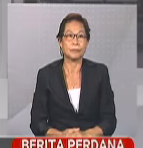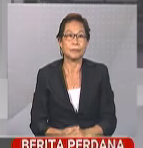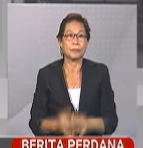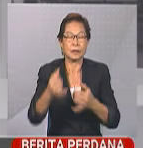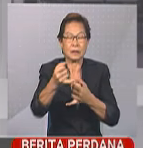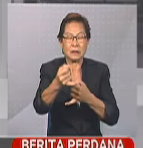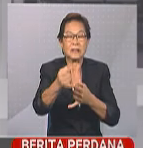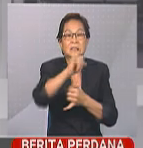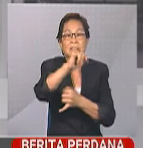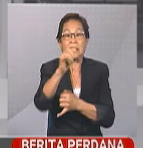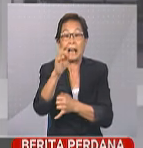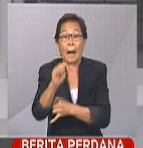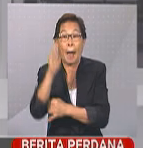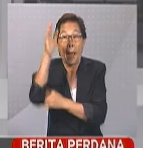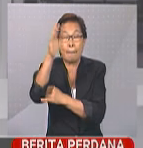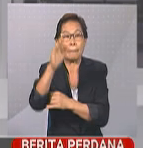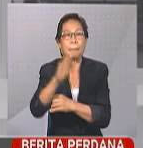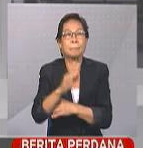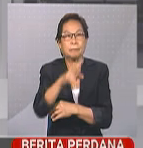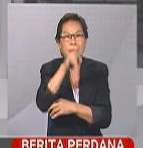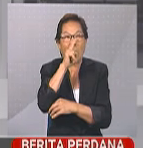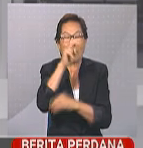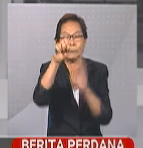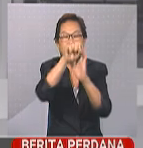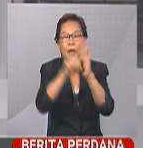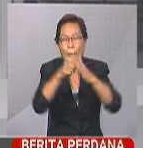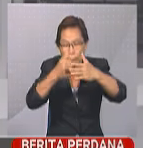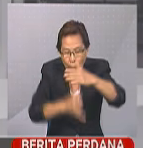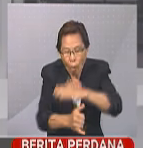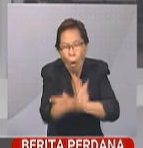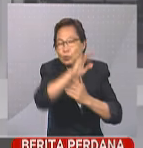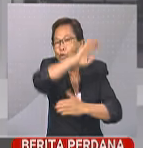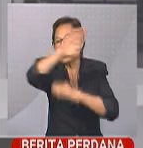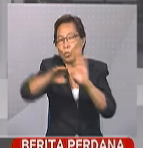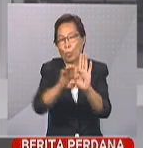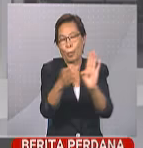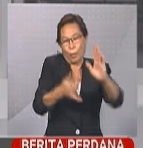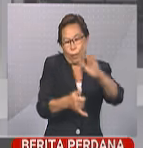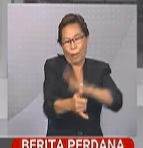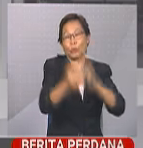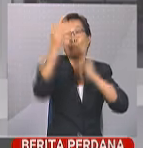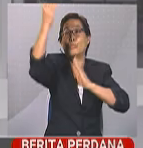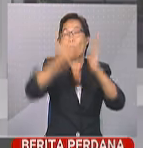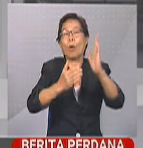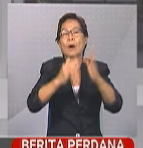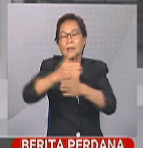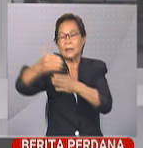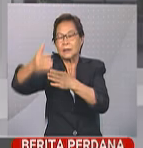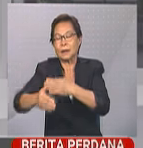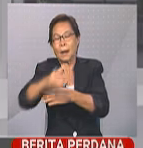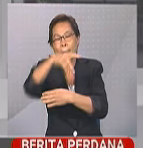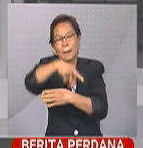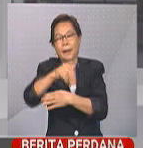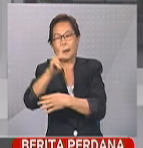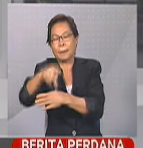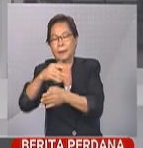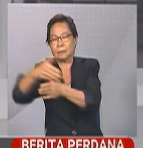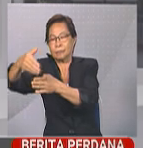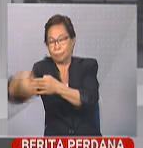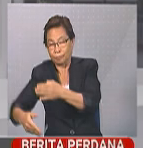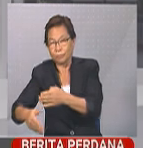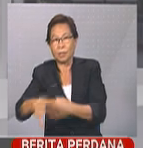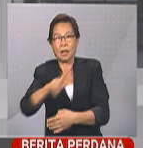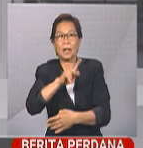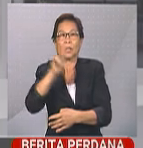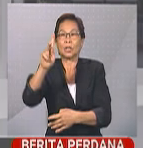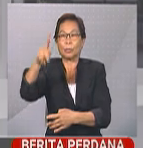Hai jabatan imigresen bakal memperketat syarat-syarat kemasukan di semua pintu masuk negara sebaik sahaja tikete berakhir